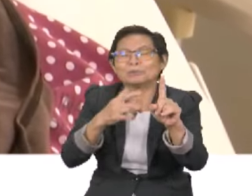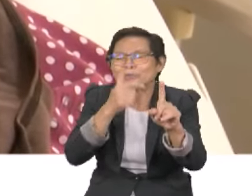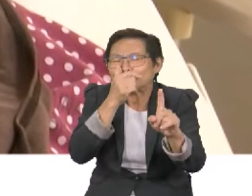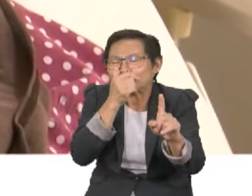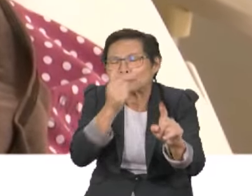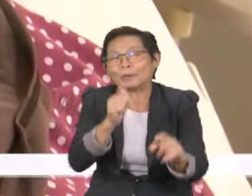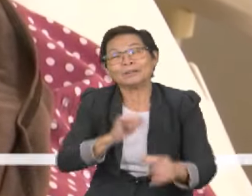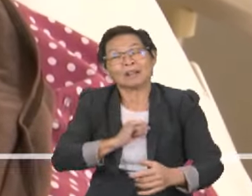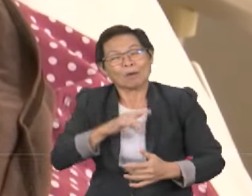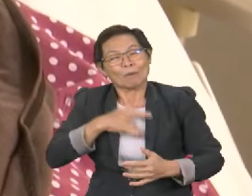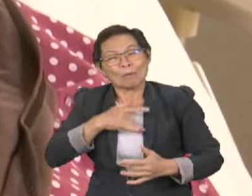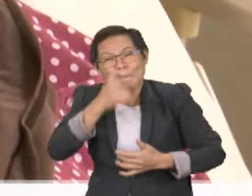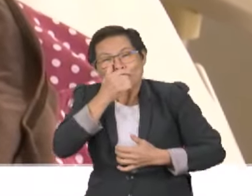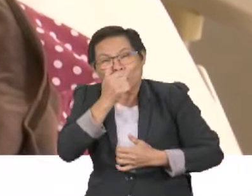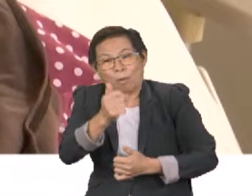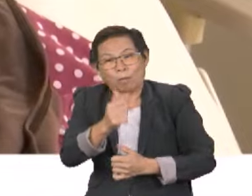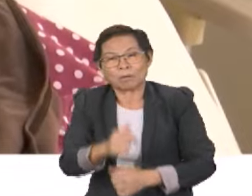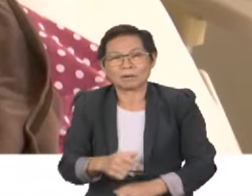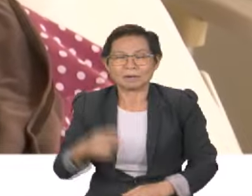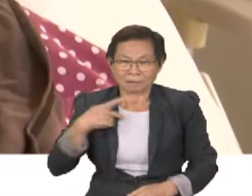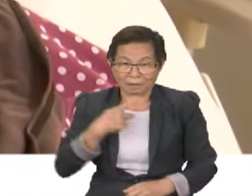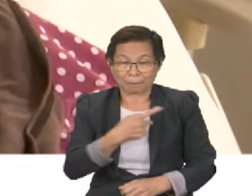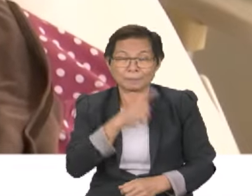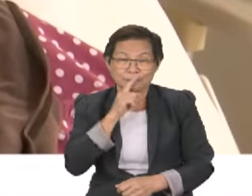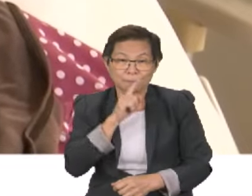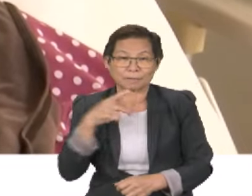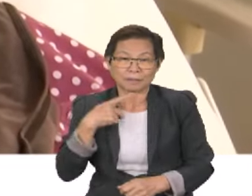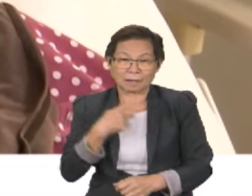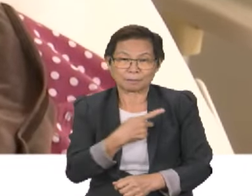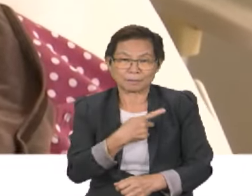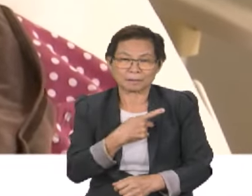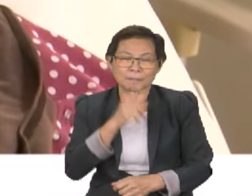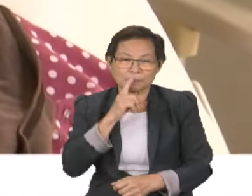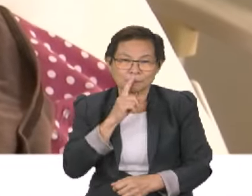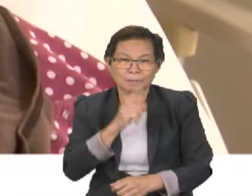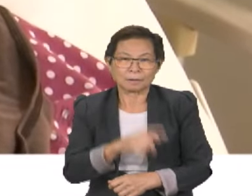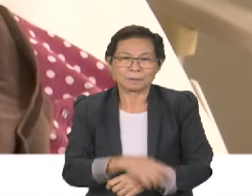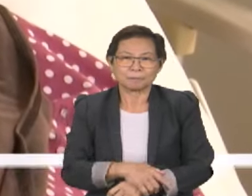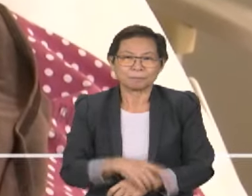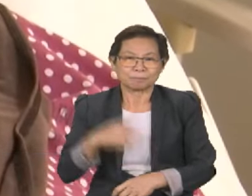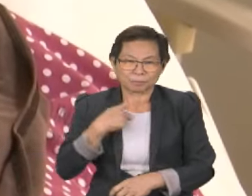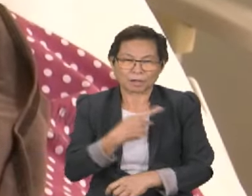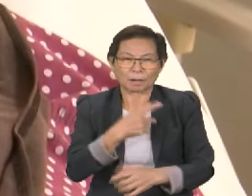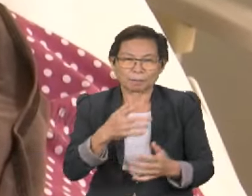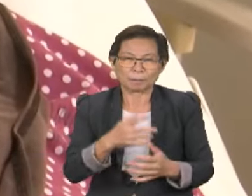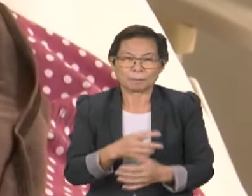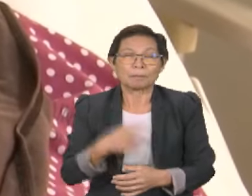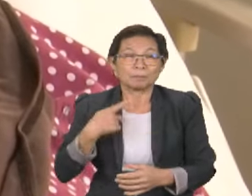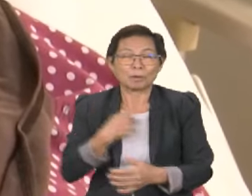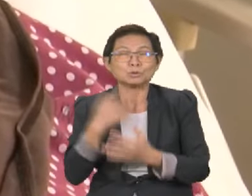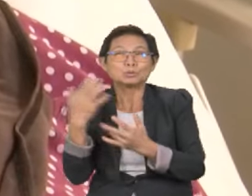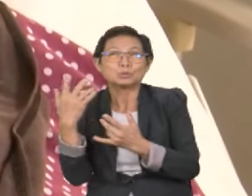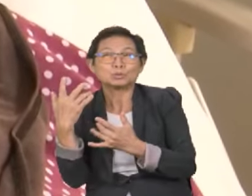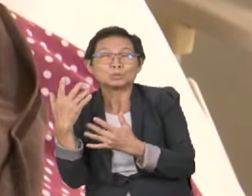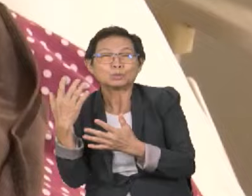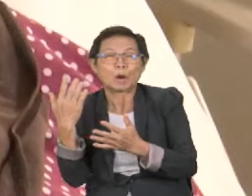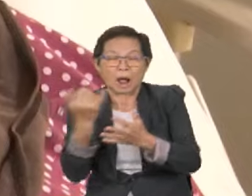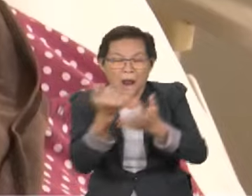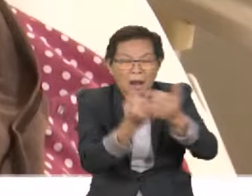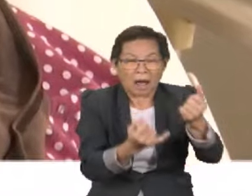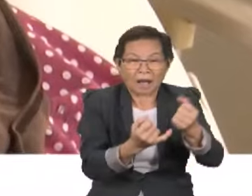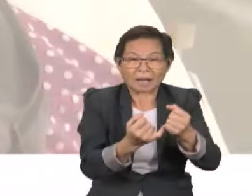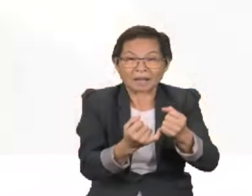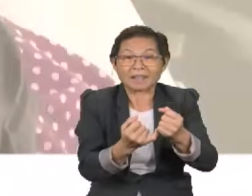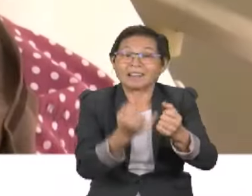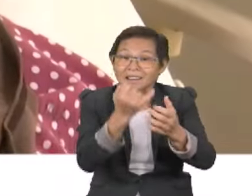lah. Sebab lagi satu memang kami pun, saya dan suami memang nak tunggu kelahiran tahun baru ni lah, untuk baby